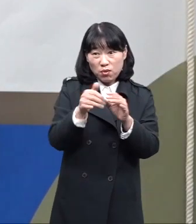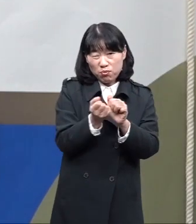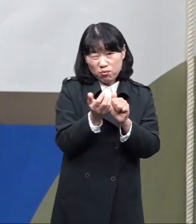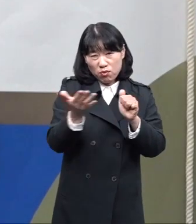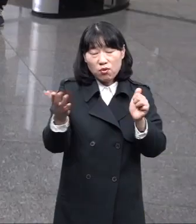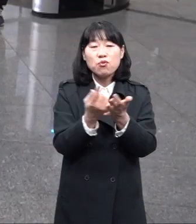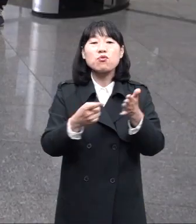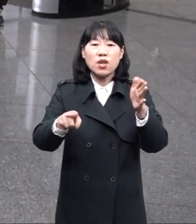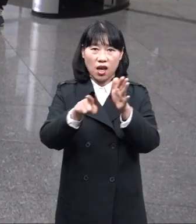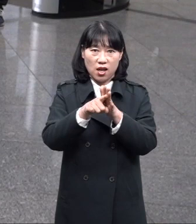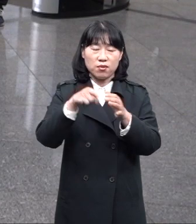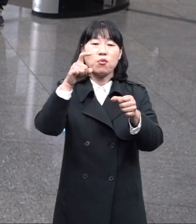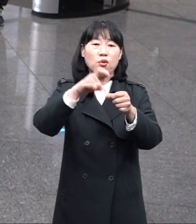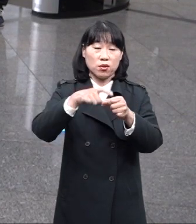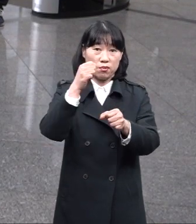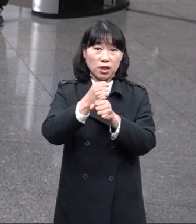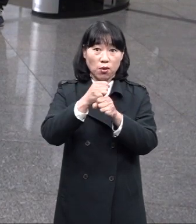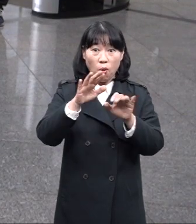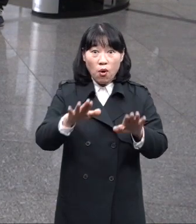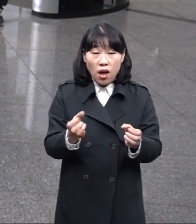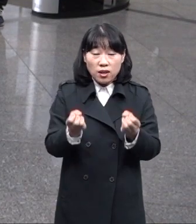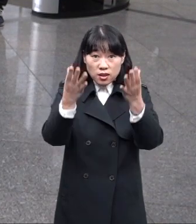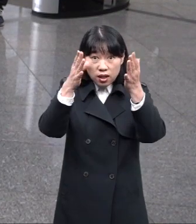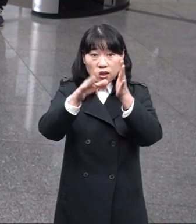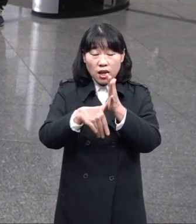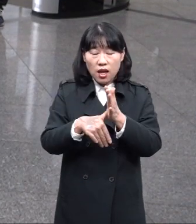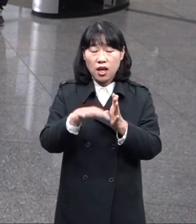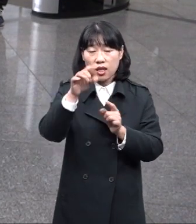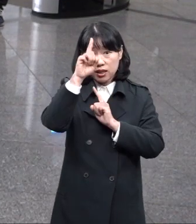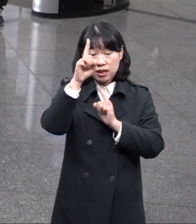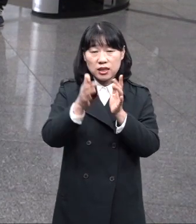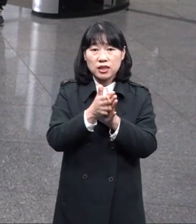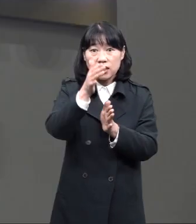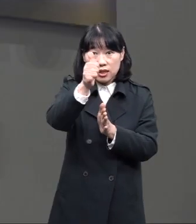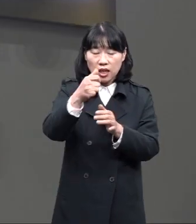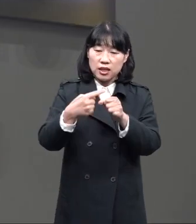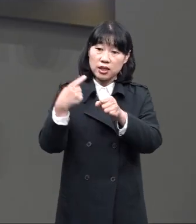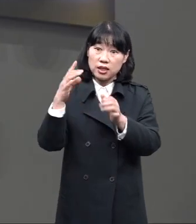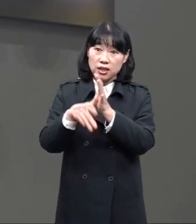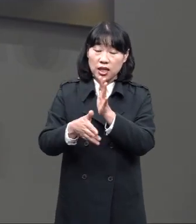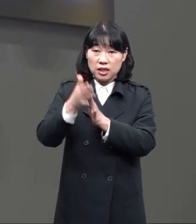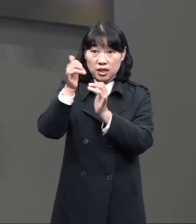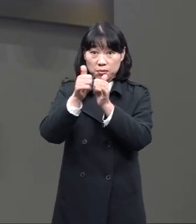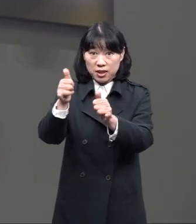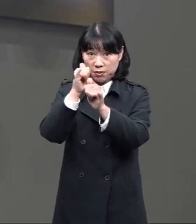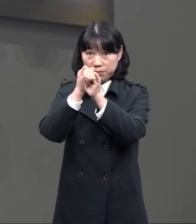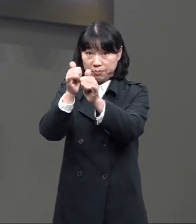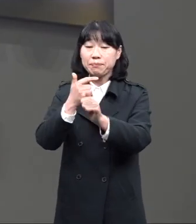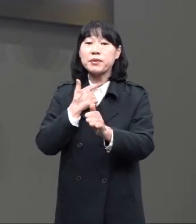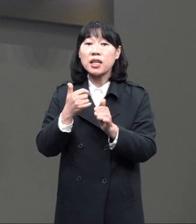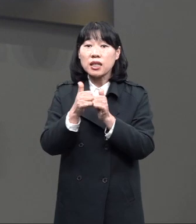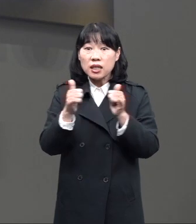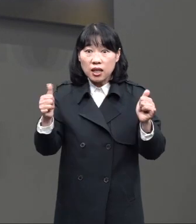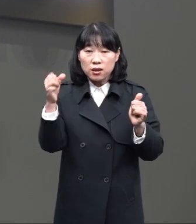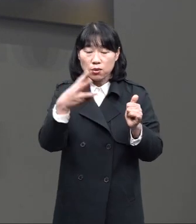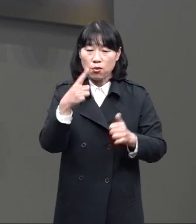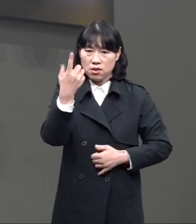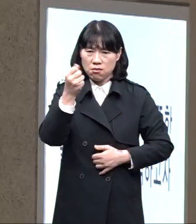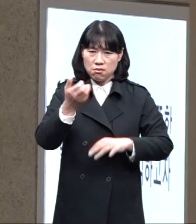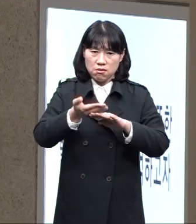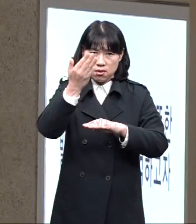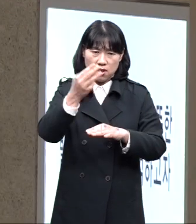위해 조성됐습니다. 이날 제막식은 이용섭 시장을 비롯한 전년도 시민 대상 수상자, 구재길